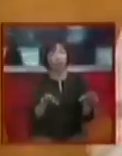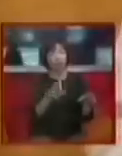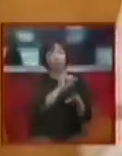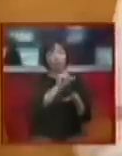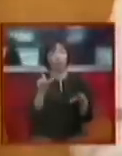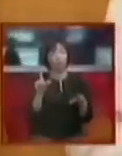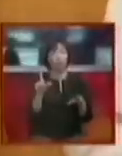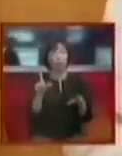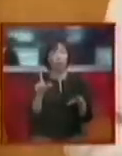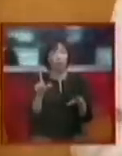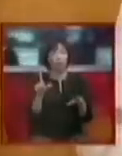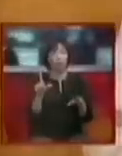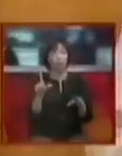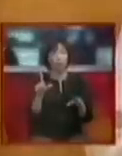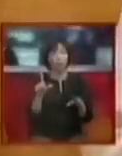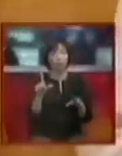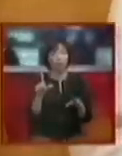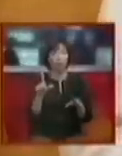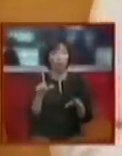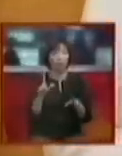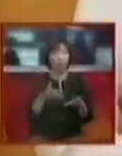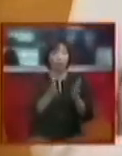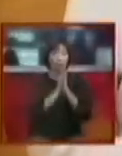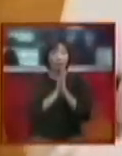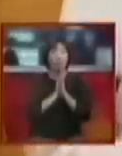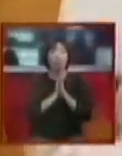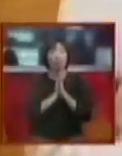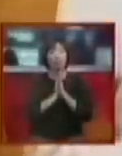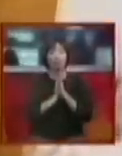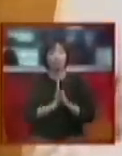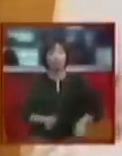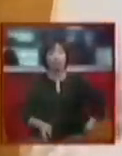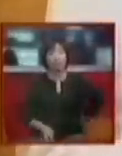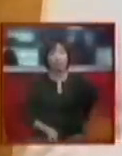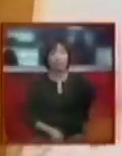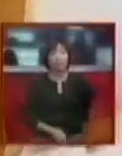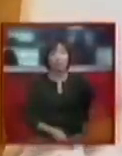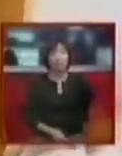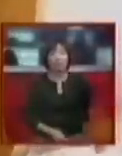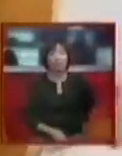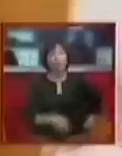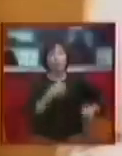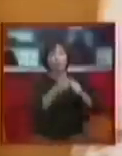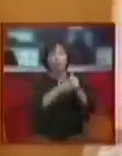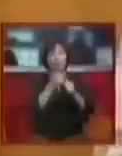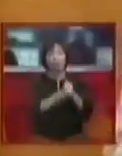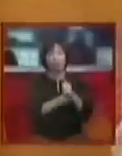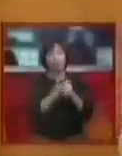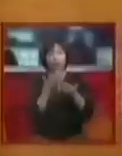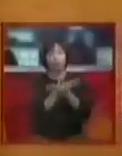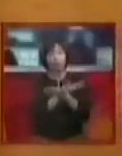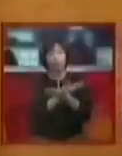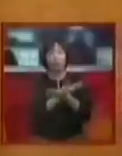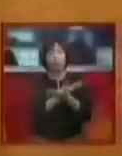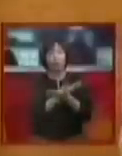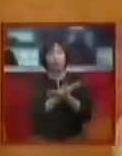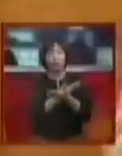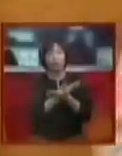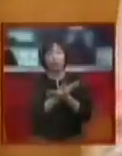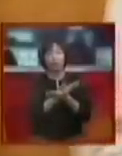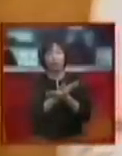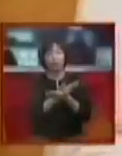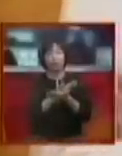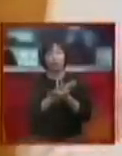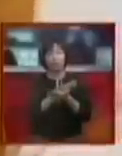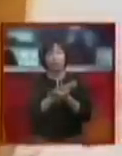sa lahat ng nurse, midwife o doktor na piniling magsilbi sa mga baryo, sa bawat bagong graduate na piniling magtrabaho sa gobyerno,